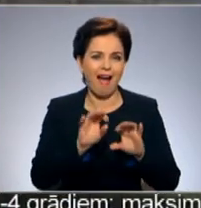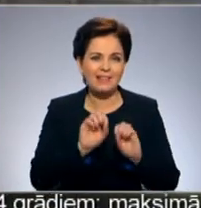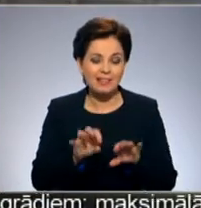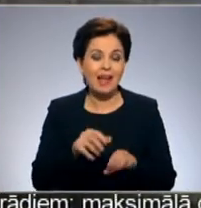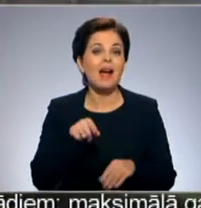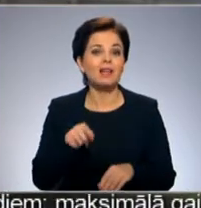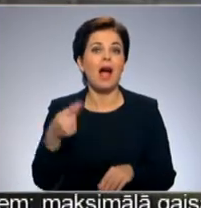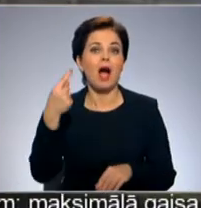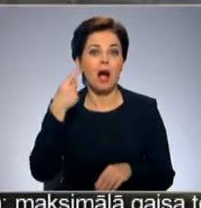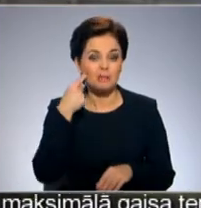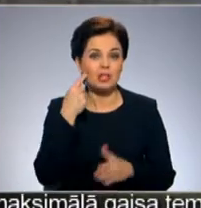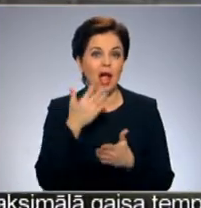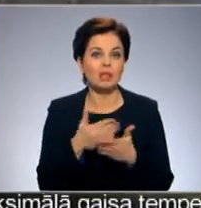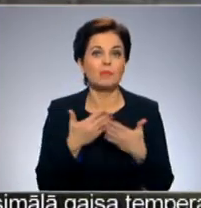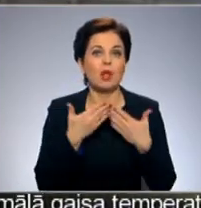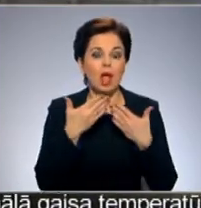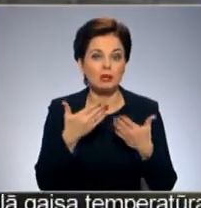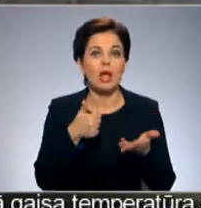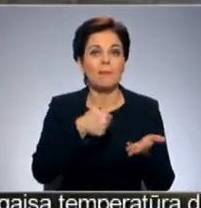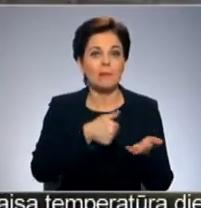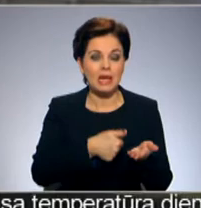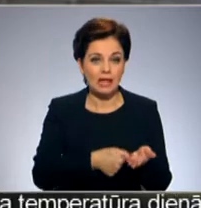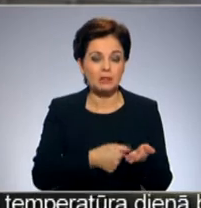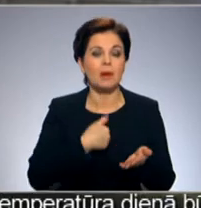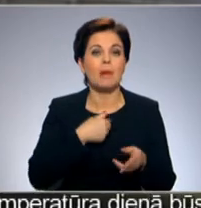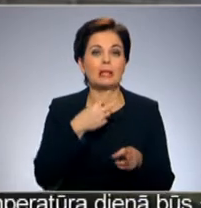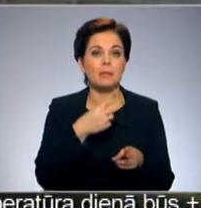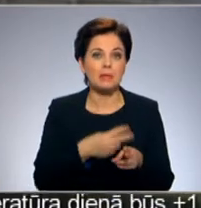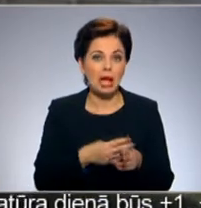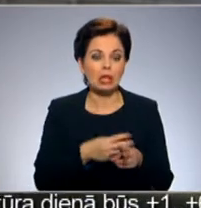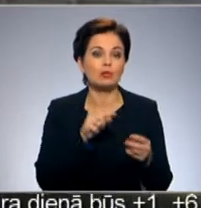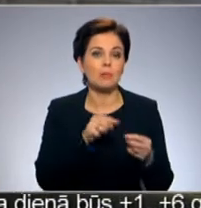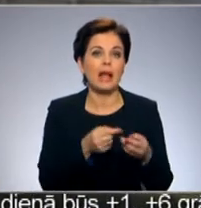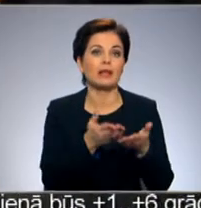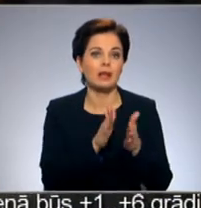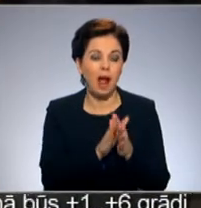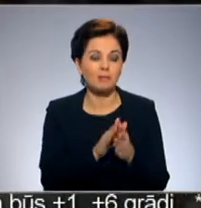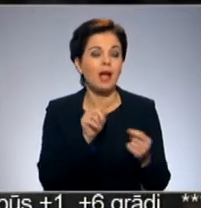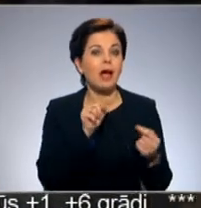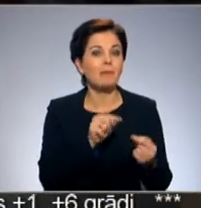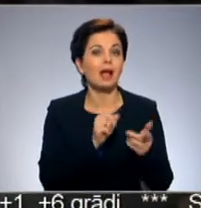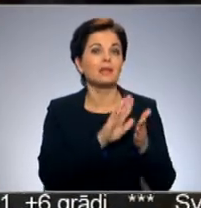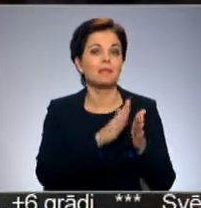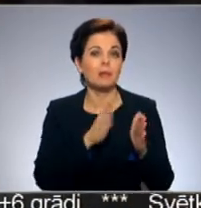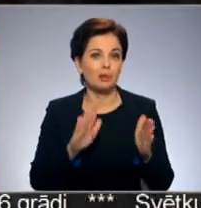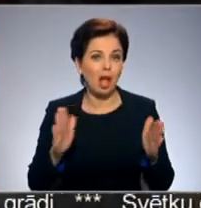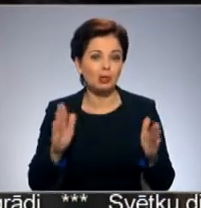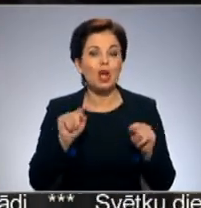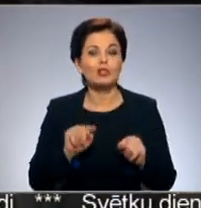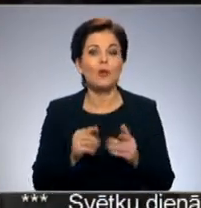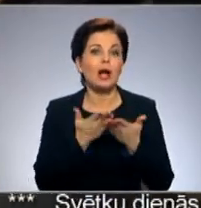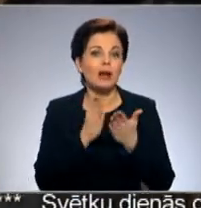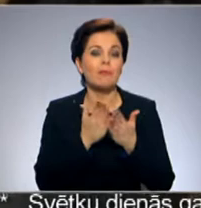ja jau visreiz esmu lasītājs, esmu pieregistrēts, man ir pienākums pret grāmatu, man ir pienākums pret bibliotēku, un šo grāmatu